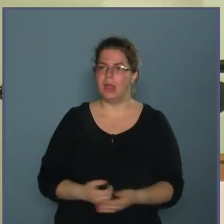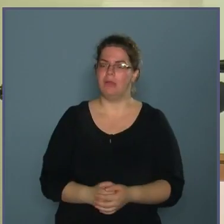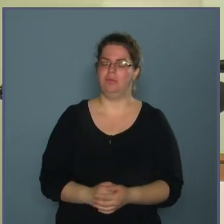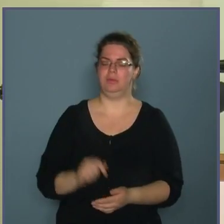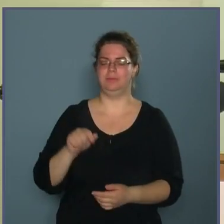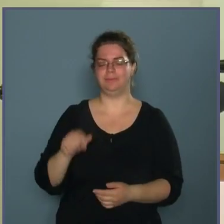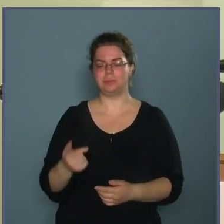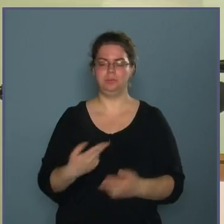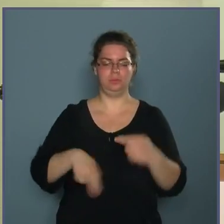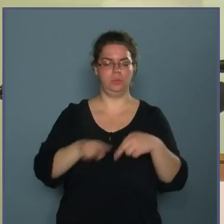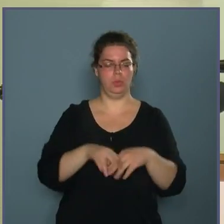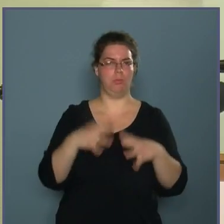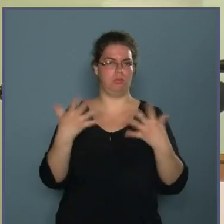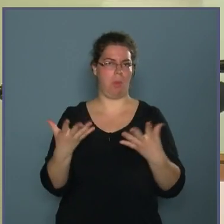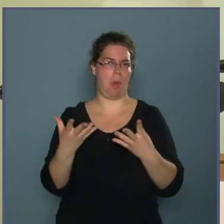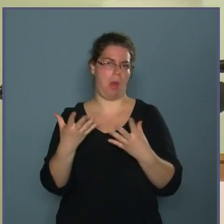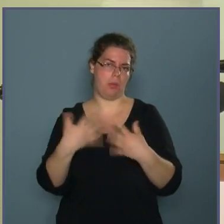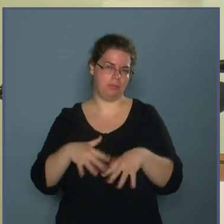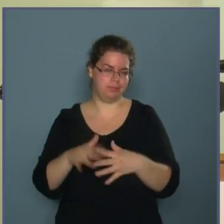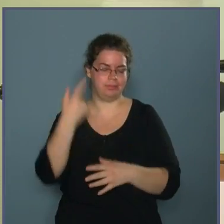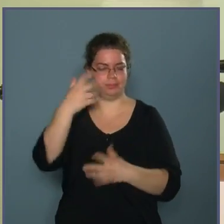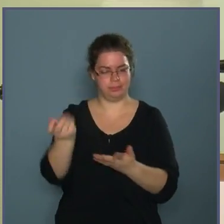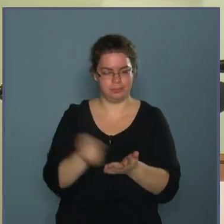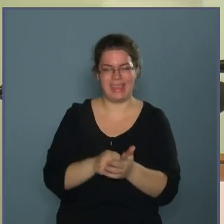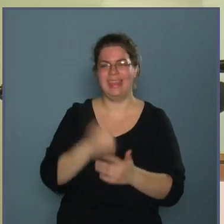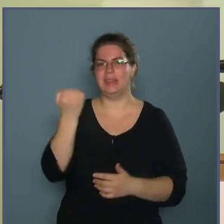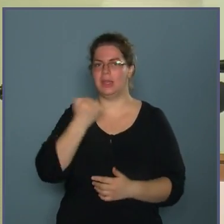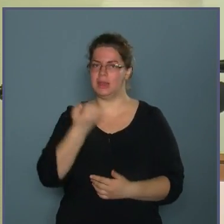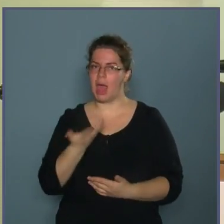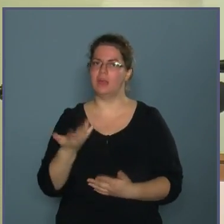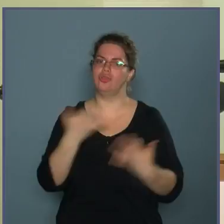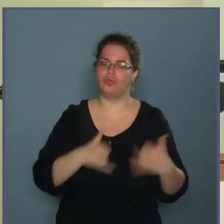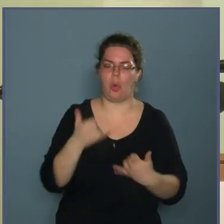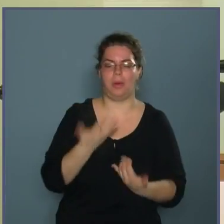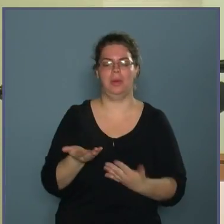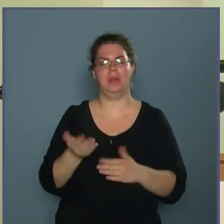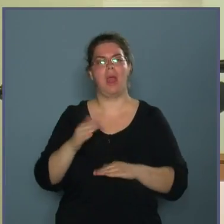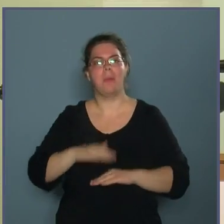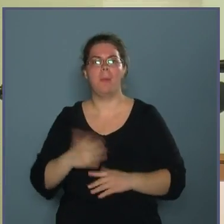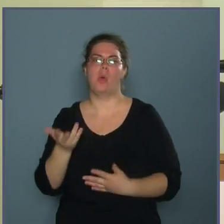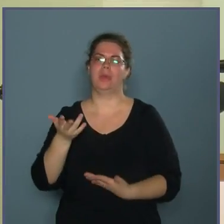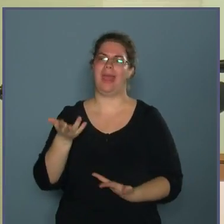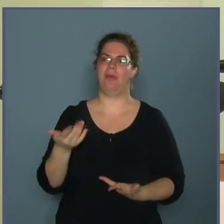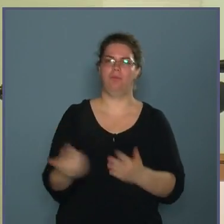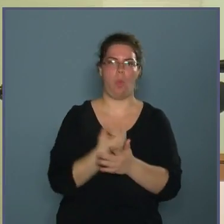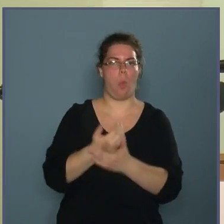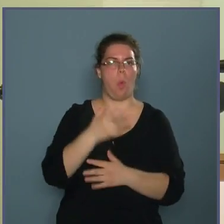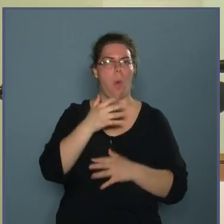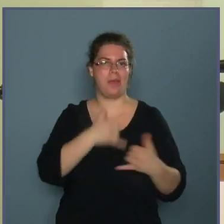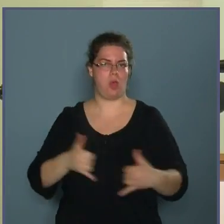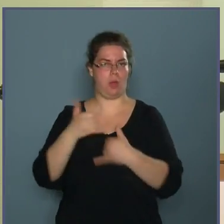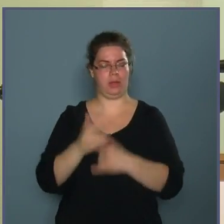műszer beszerzését valósítottuk meg. Digitális röntgenek és mammográf új ultrahangok teszik lehetővé a korszerű